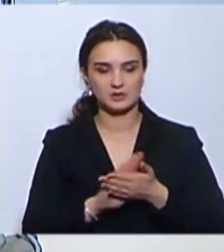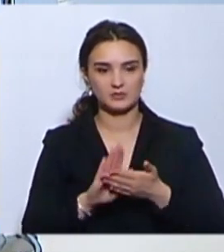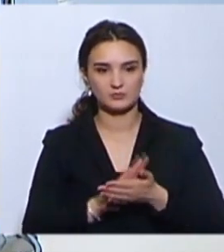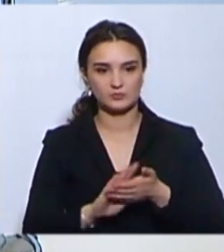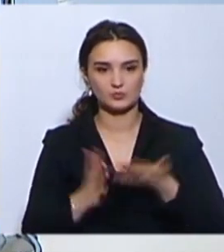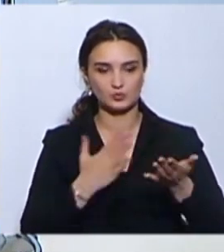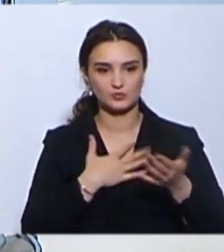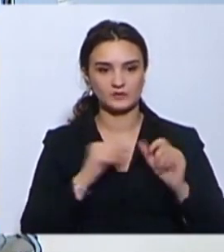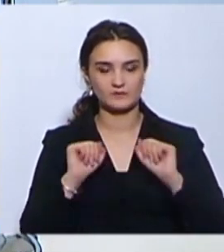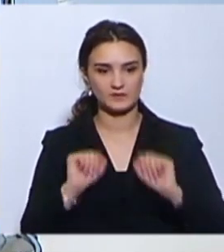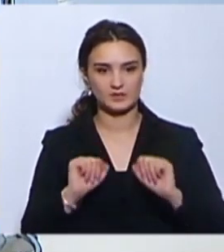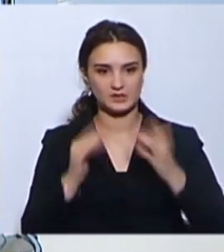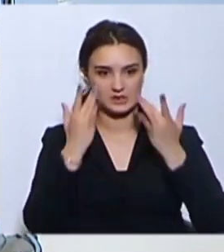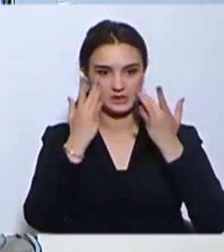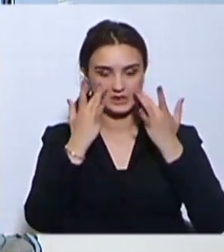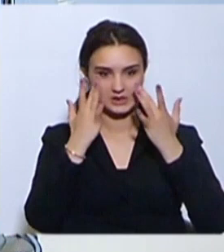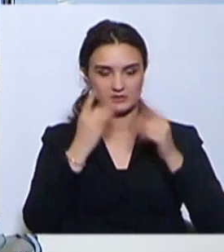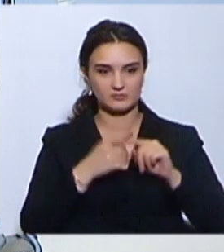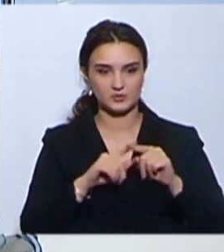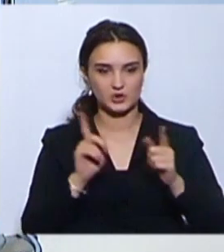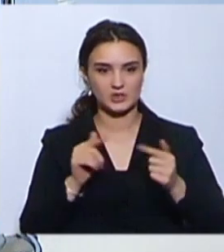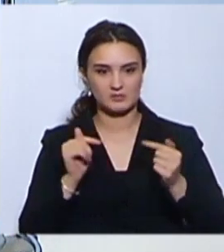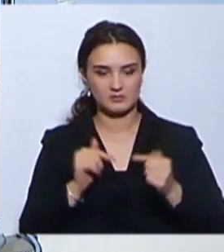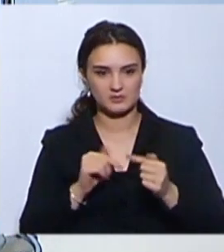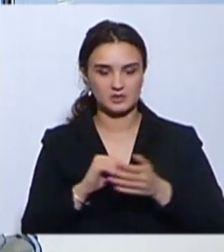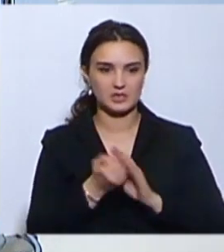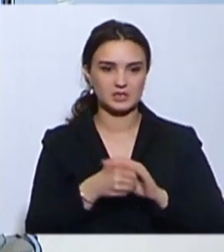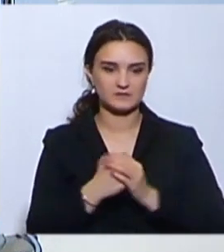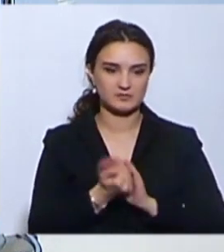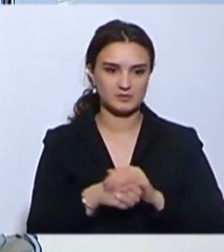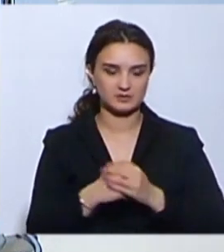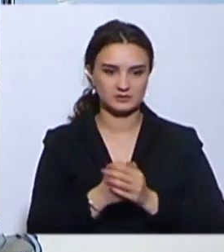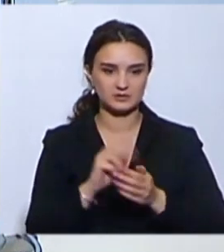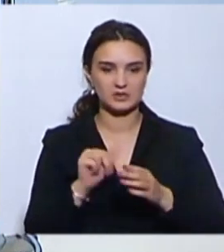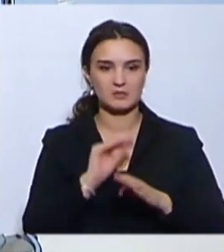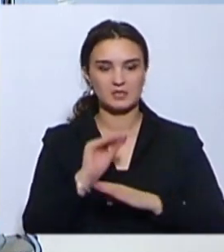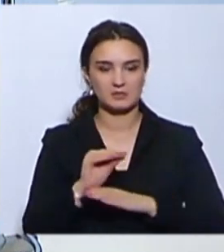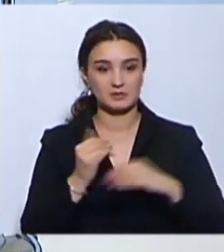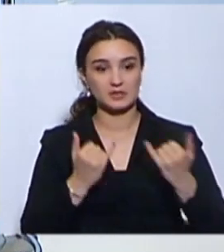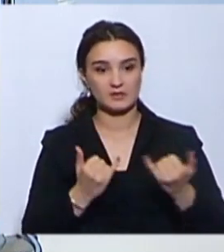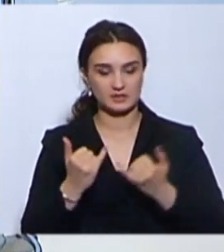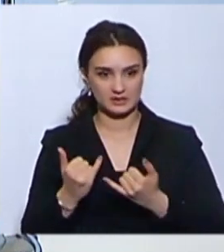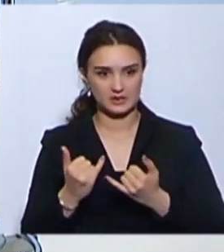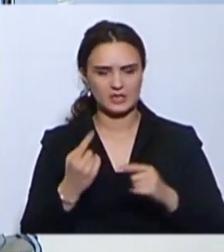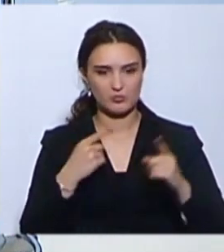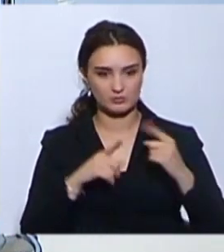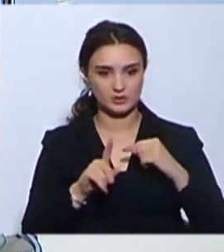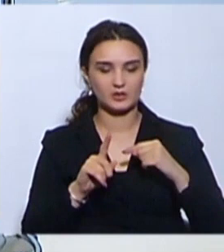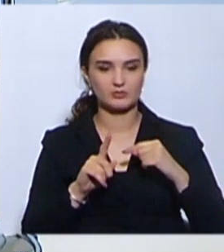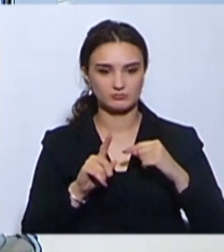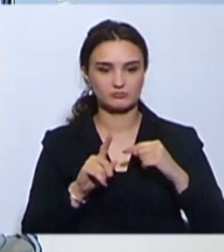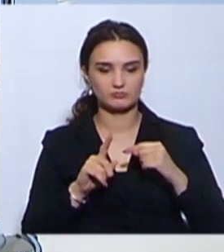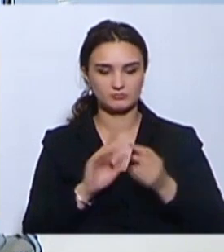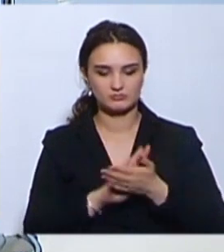თუ ჩვენ ვიცავთ ლინზის ტარების ჰიგიენას, შესაბამისად ვიბანთ ხელს და დამატებით დღევანდელი დღიდან გამომდინარე